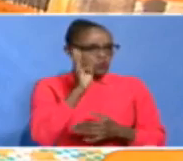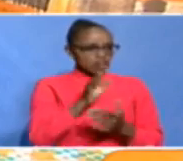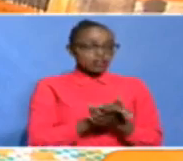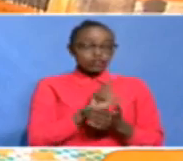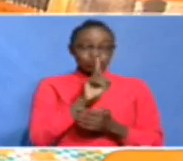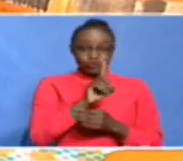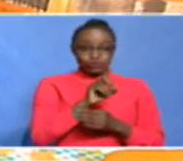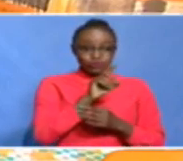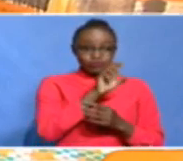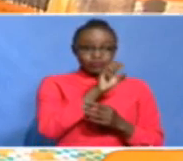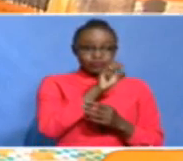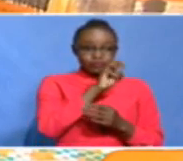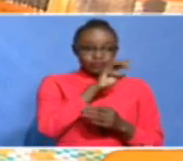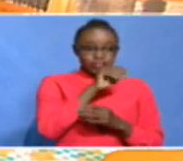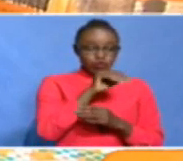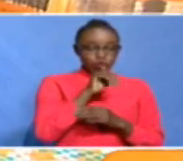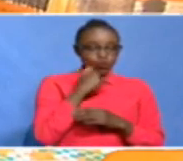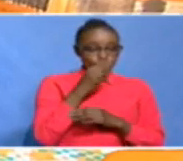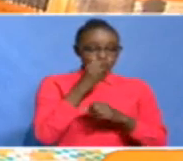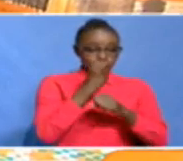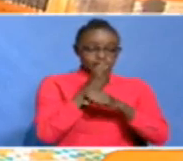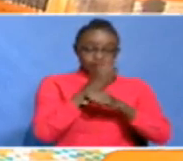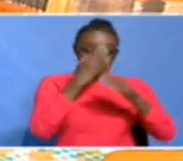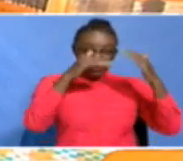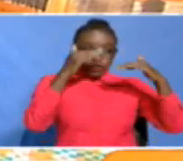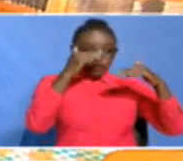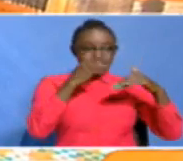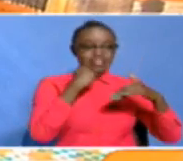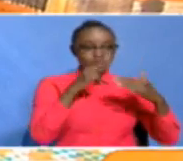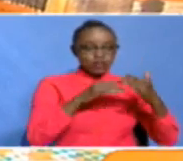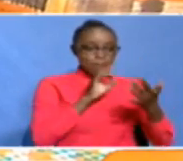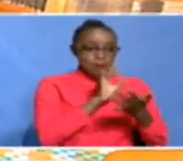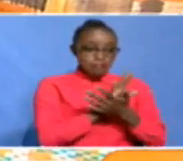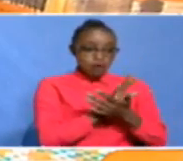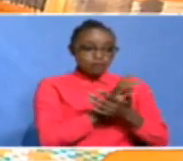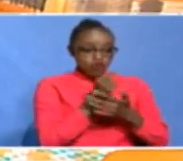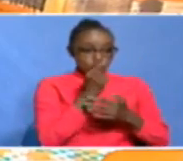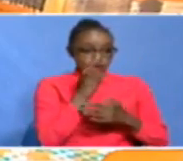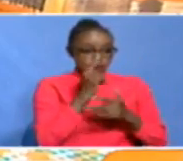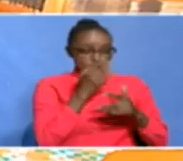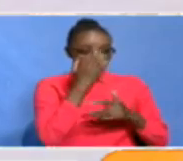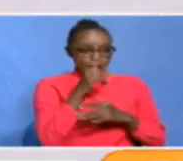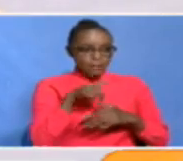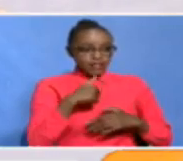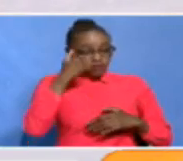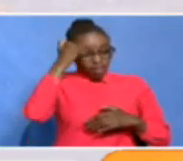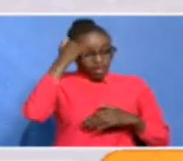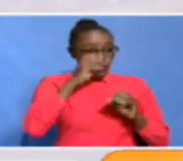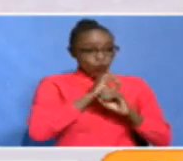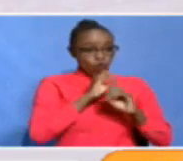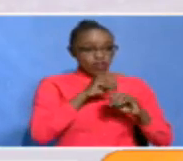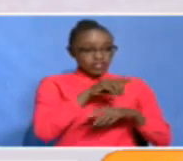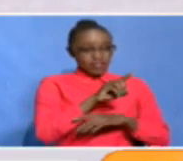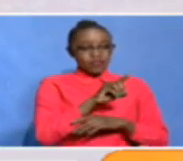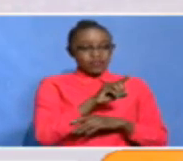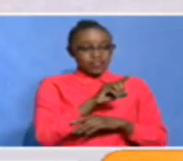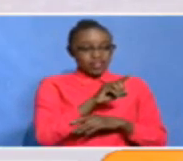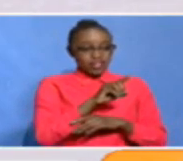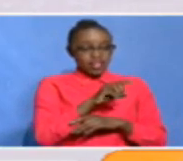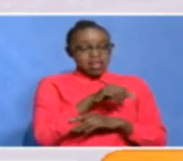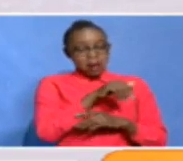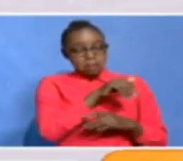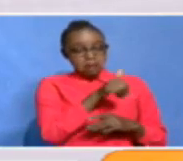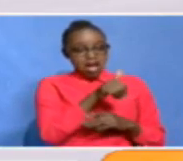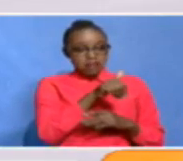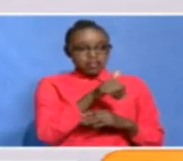kwa walio chuoni, chuo kikuu. Mmoja anasema nilifukuzwa kwangu na bwana sababu mimi sina elimu, na akaoa yule